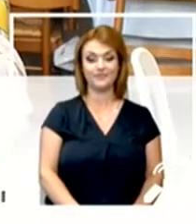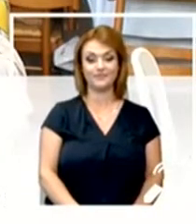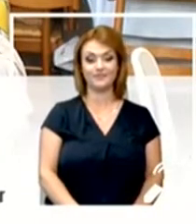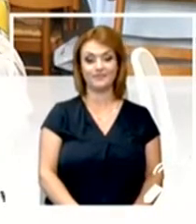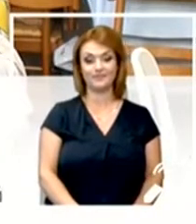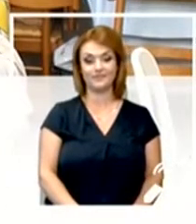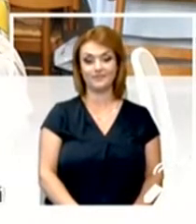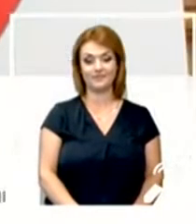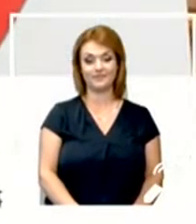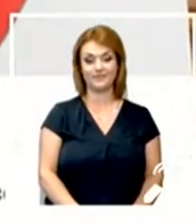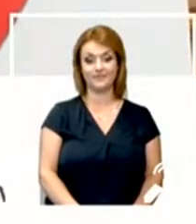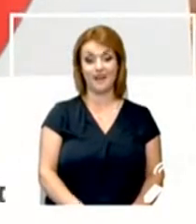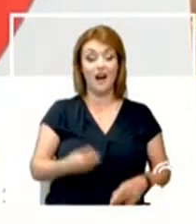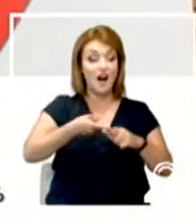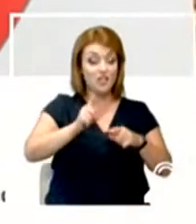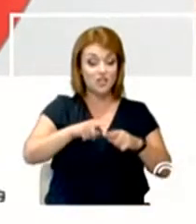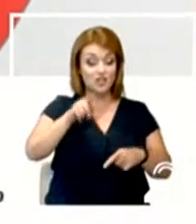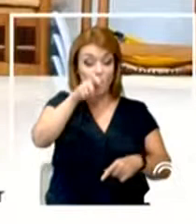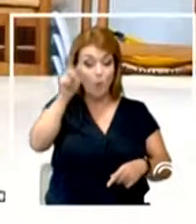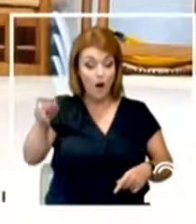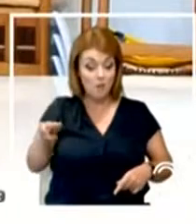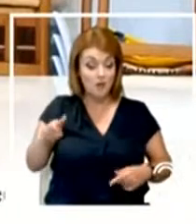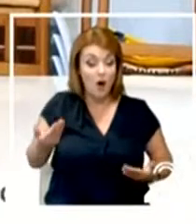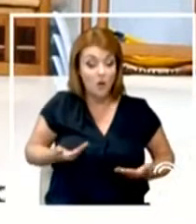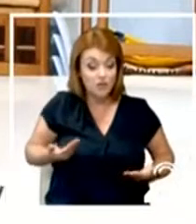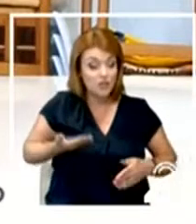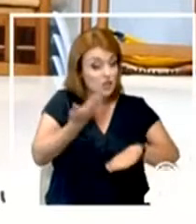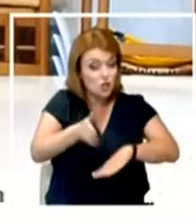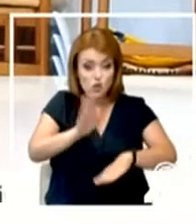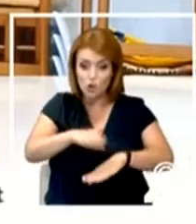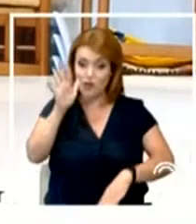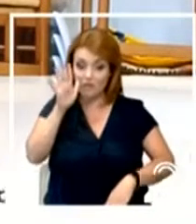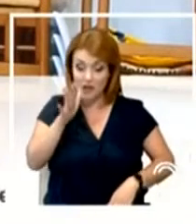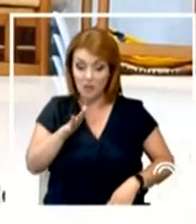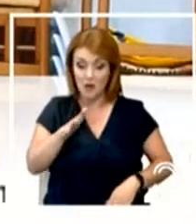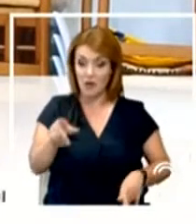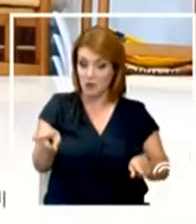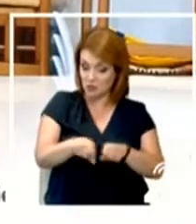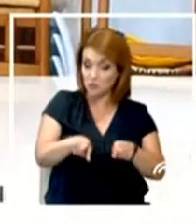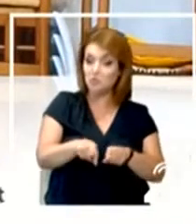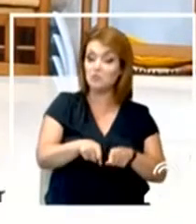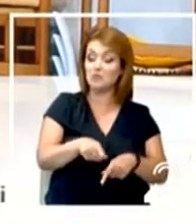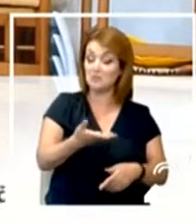vissute e sono andate a scuola, è molto alta. Può essere che un fattore sia legato proprio